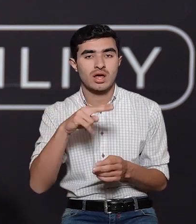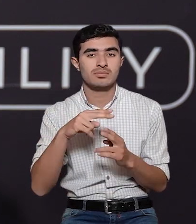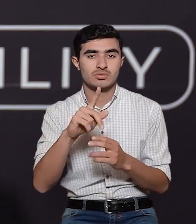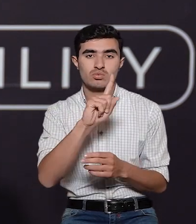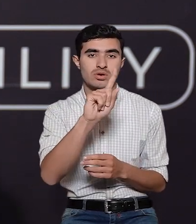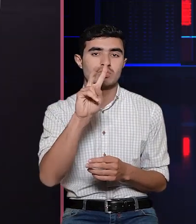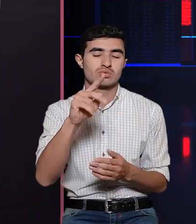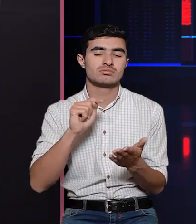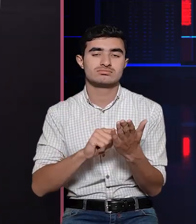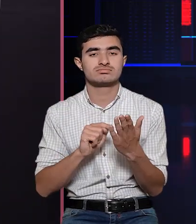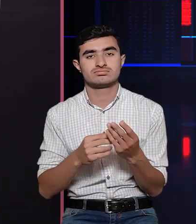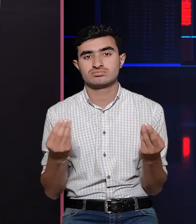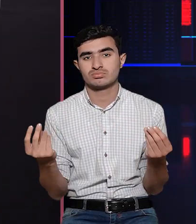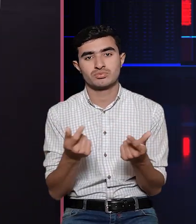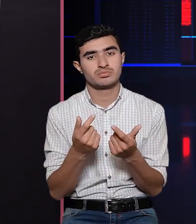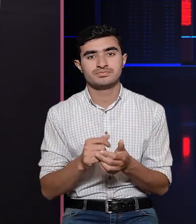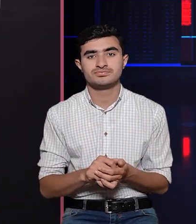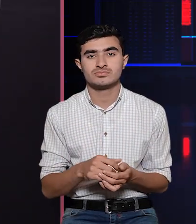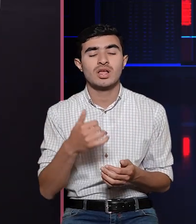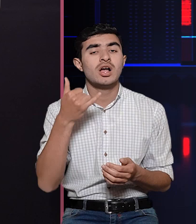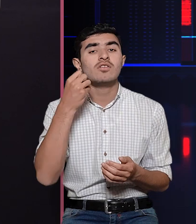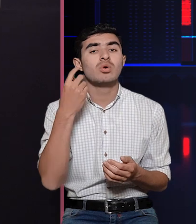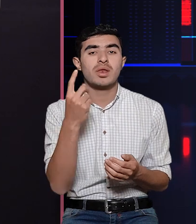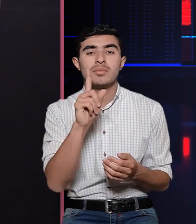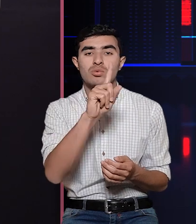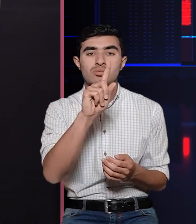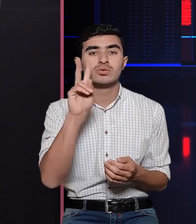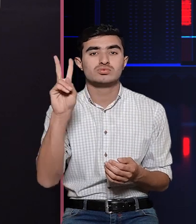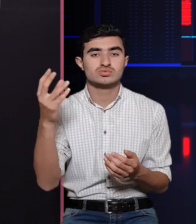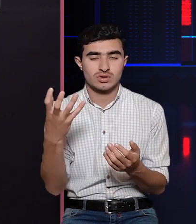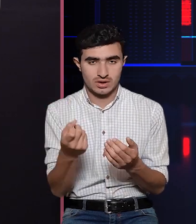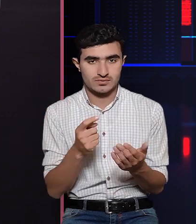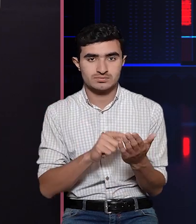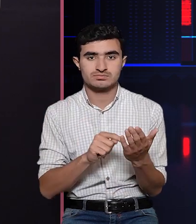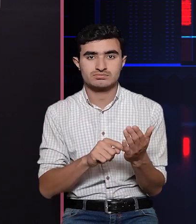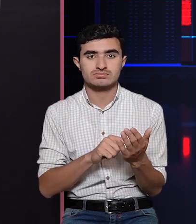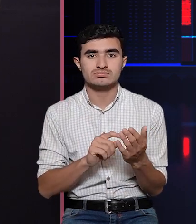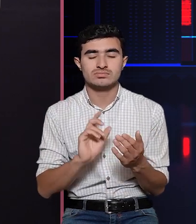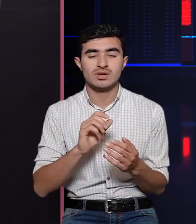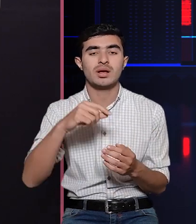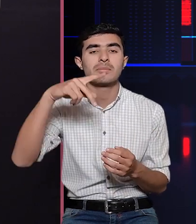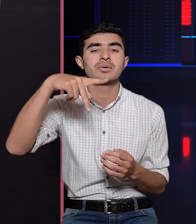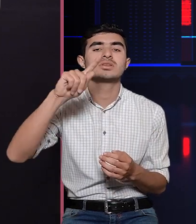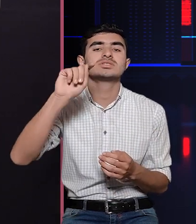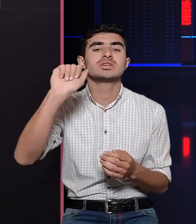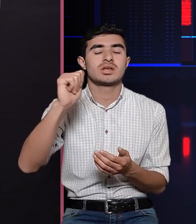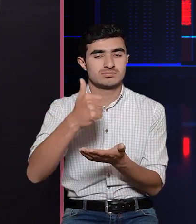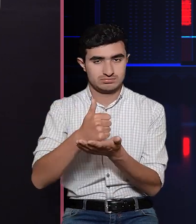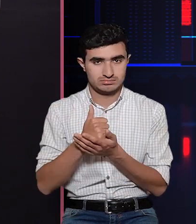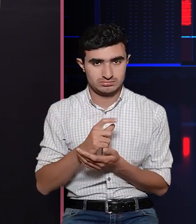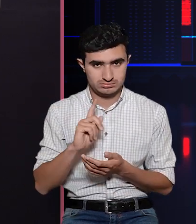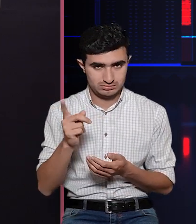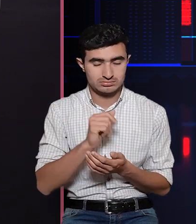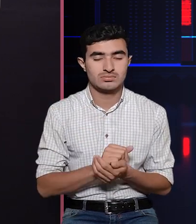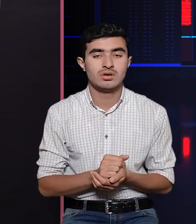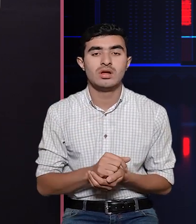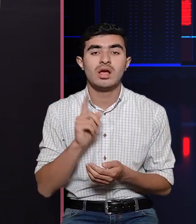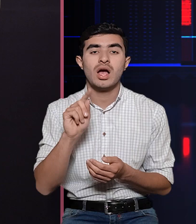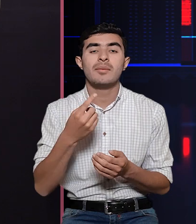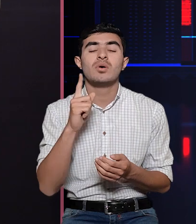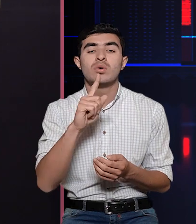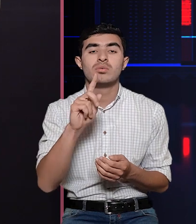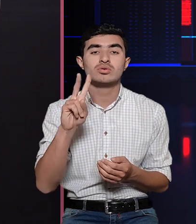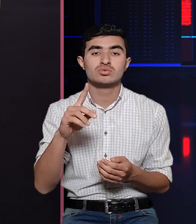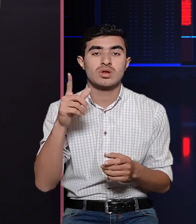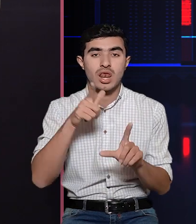آپ جانتے ہیں۔ 1122 ایمرجنسی نمبر تھا جو کہ پاکستان ٹیلی کمیونیکیشن اتھارٹی نے دیا، اور ہم نے اس سروس کا